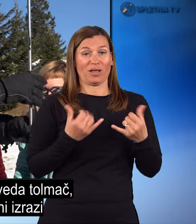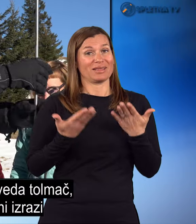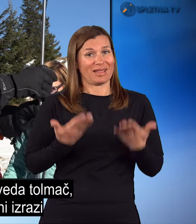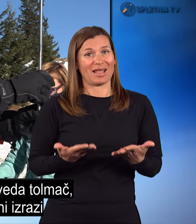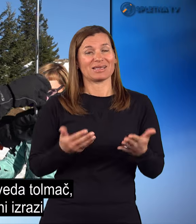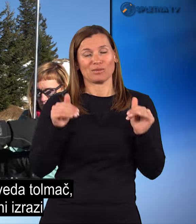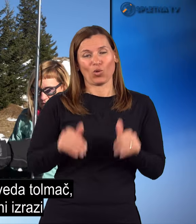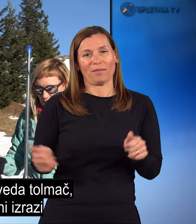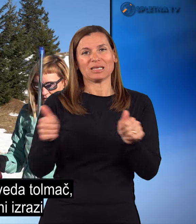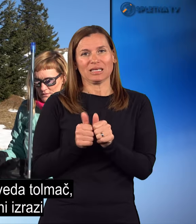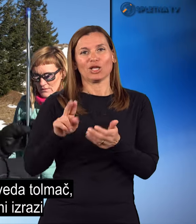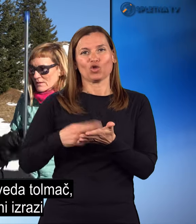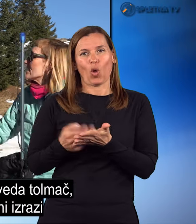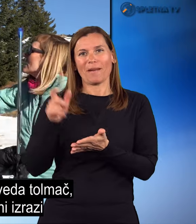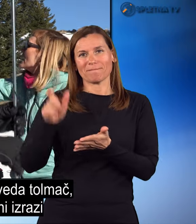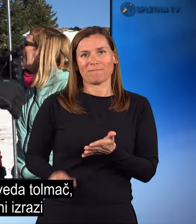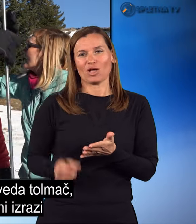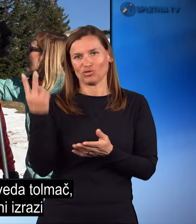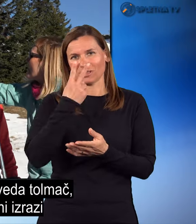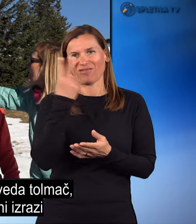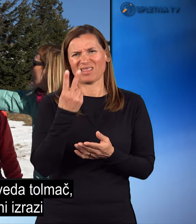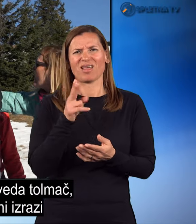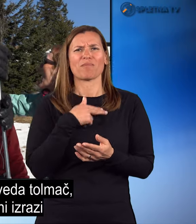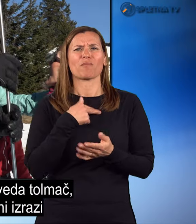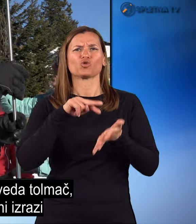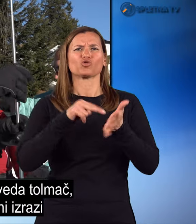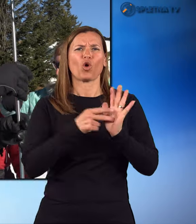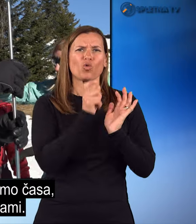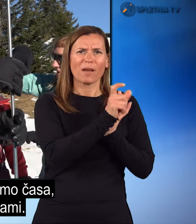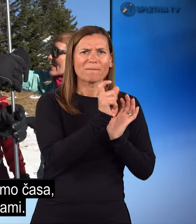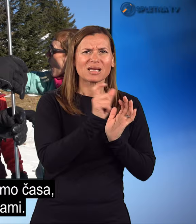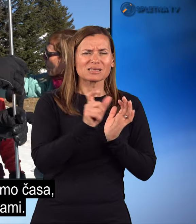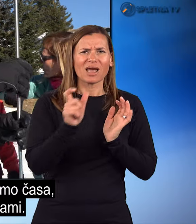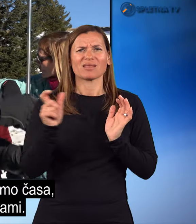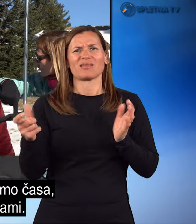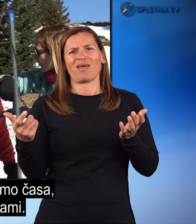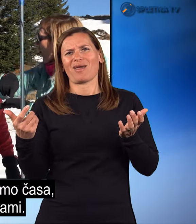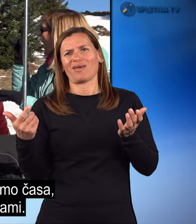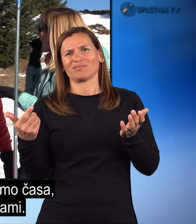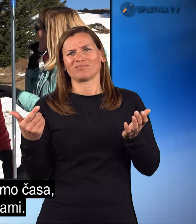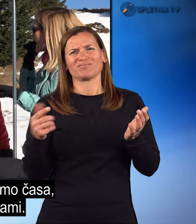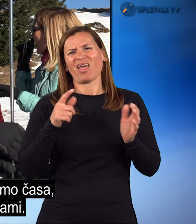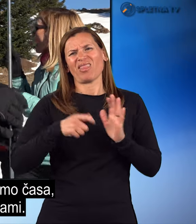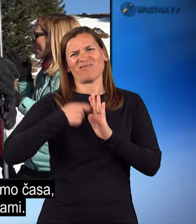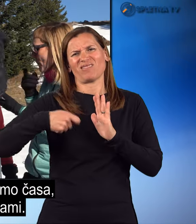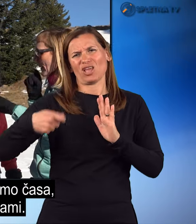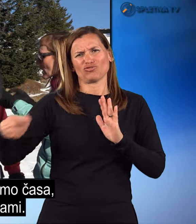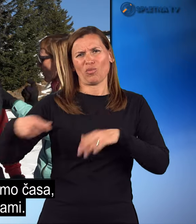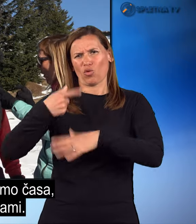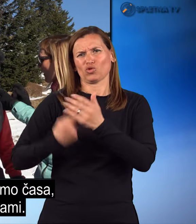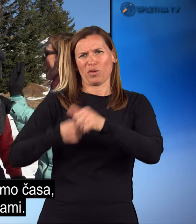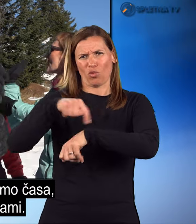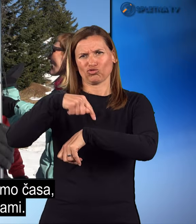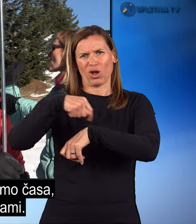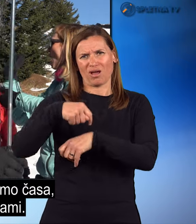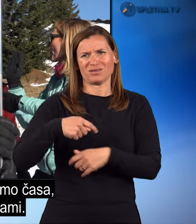Danes mora biti tolmač seveda prisoten, ker so strokovni izrazi in da se ne podaljša, ker